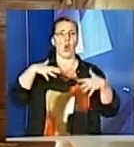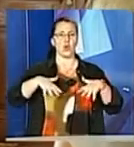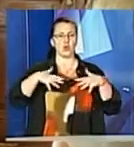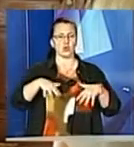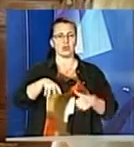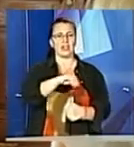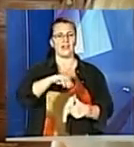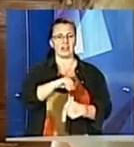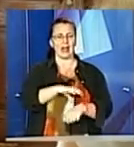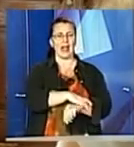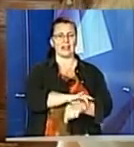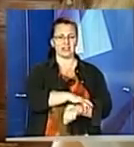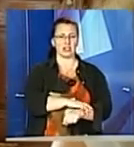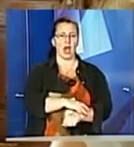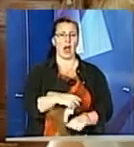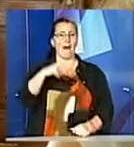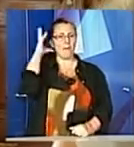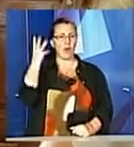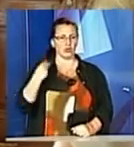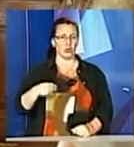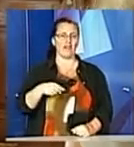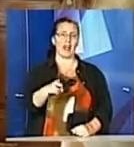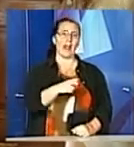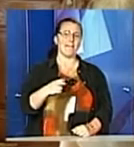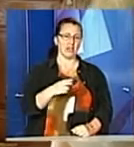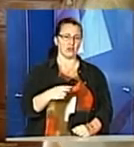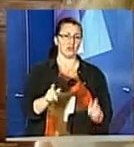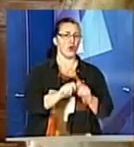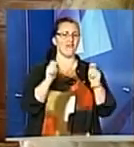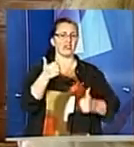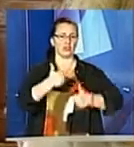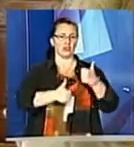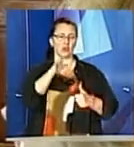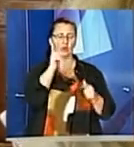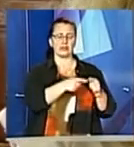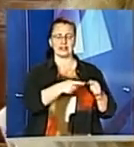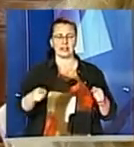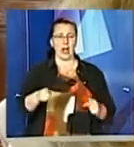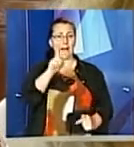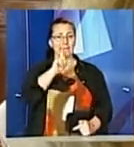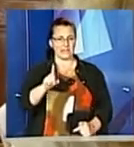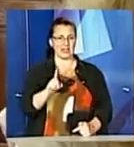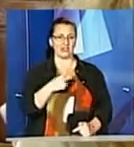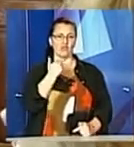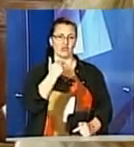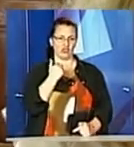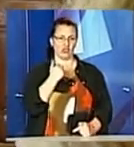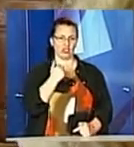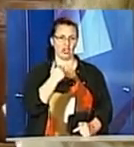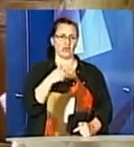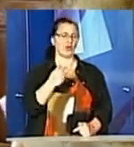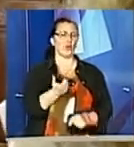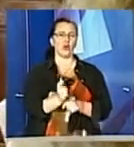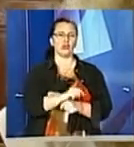Вірменія, Азербайджан, Молдова та Білорусь. Тобто буде відкритий конкурс тривати місяць, весь червень буде тривати конкурс. Відповідно, ми очікуємо дуже